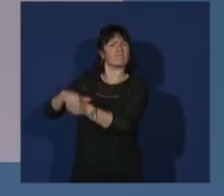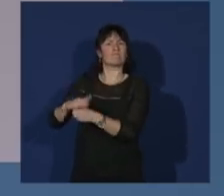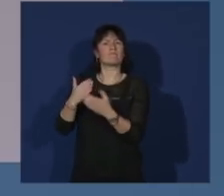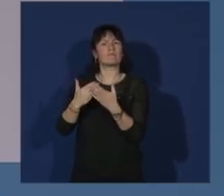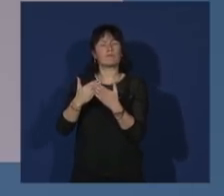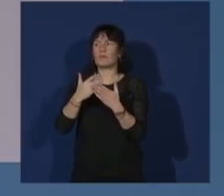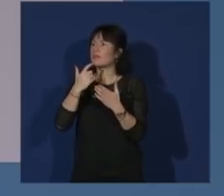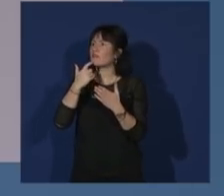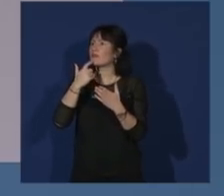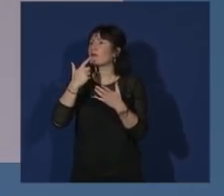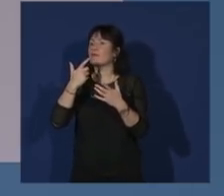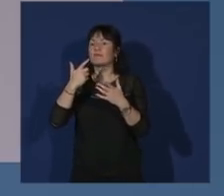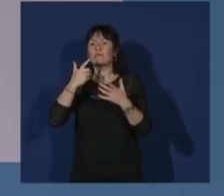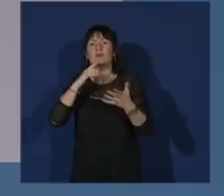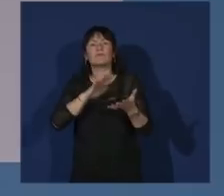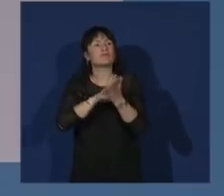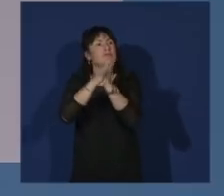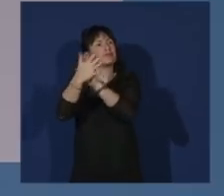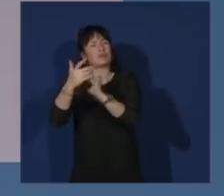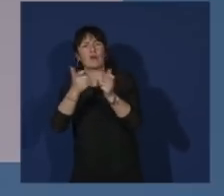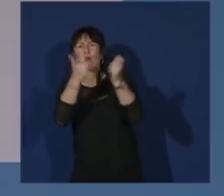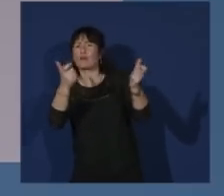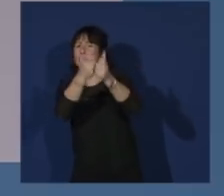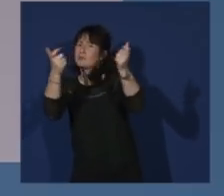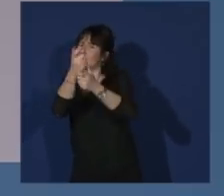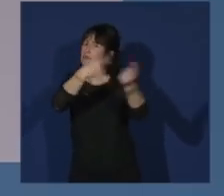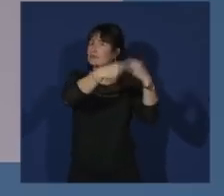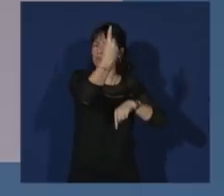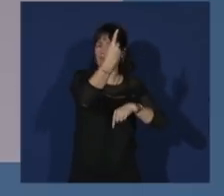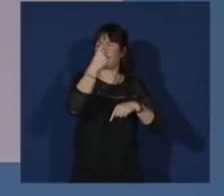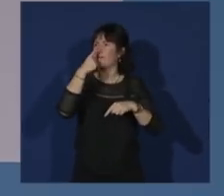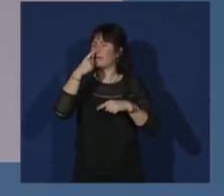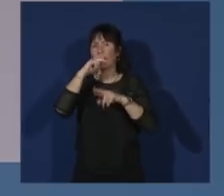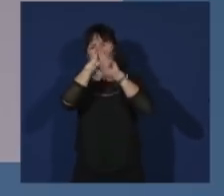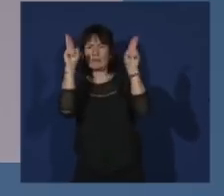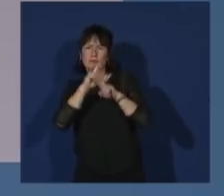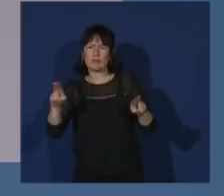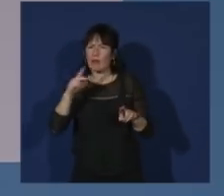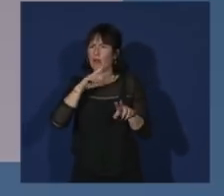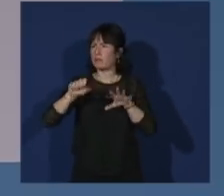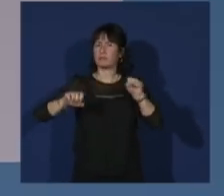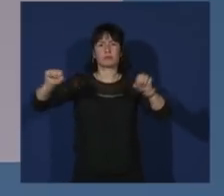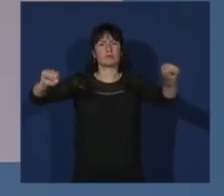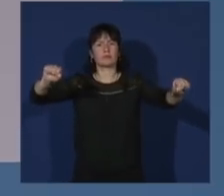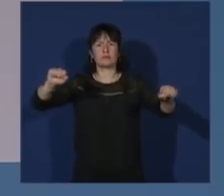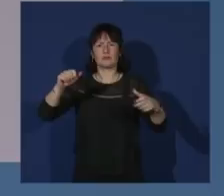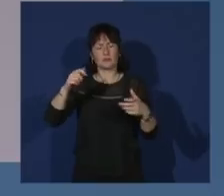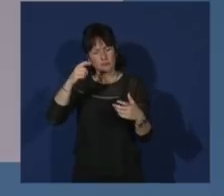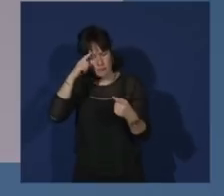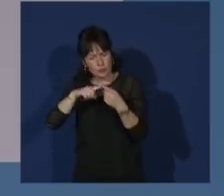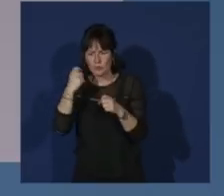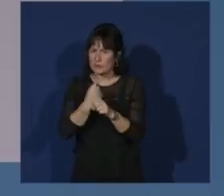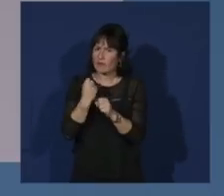permettre à nos entreprises d'aller mieux, de regagner les parts de marché à l'international, celle qui doit faire en sorte que le travail paye mieux, celle qui doit faire en sorte